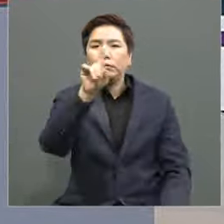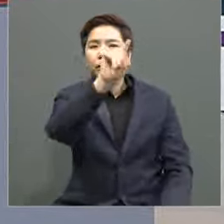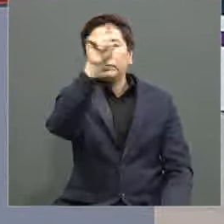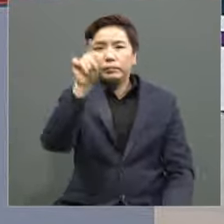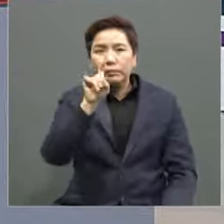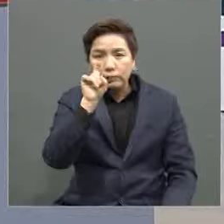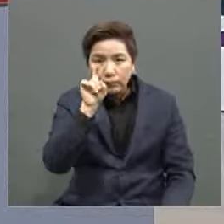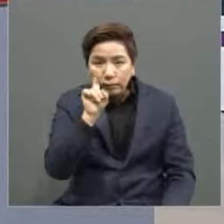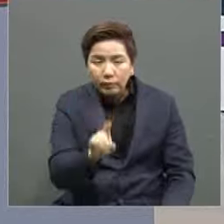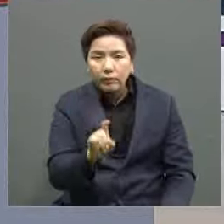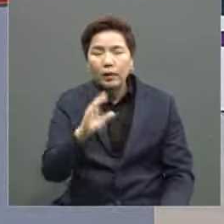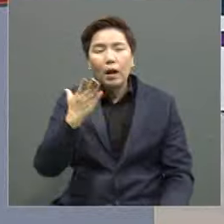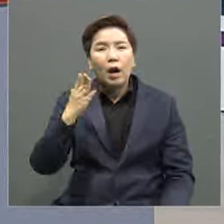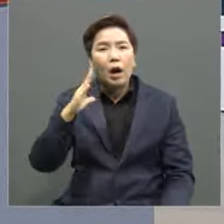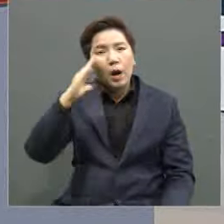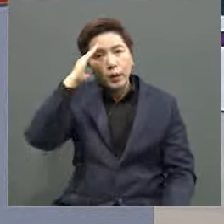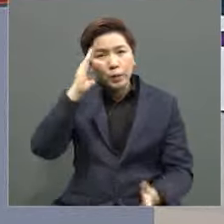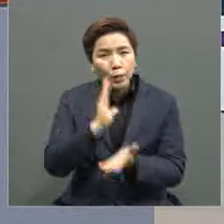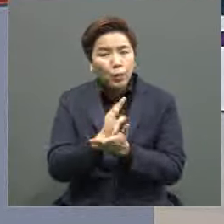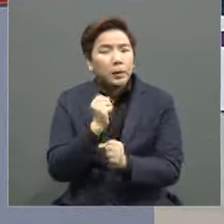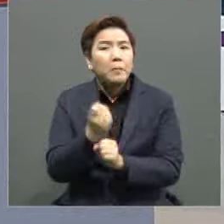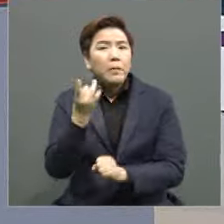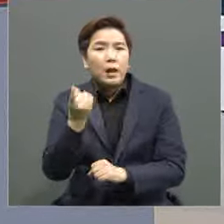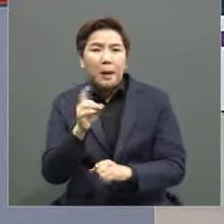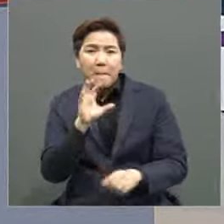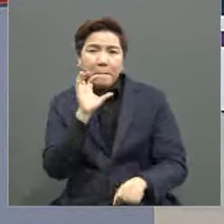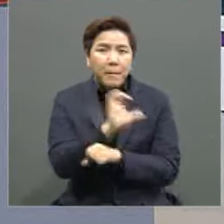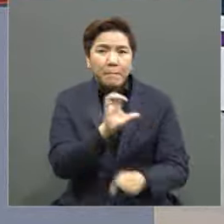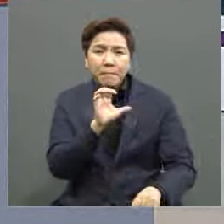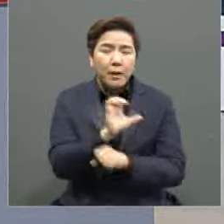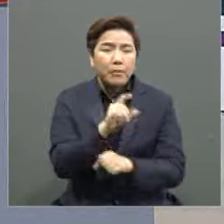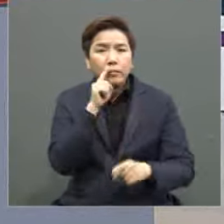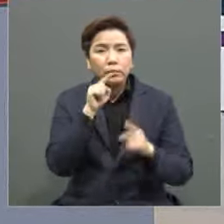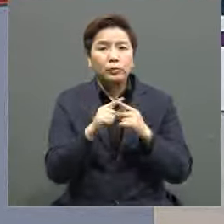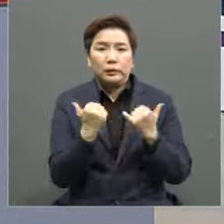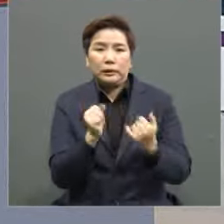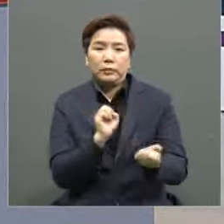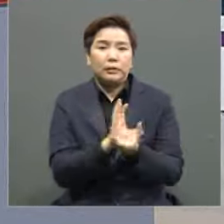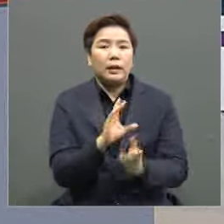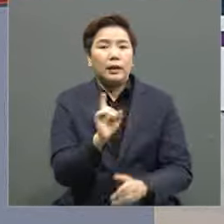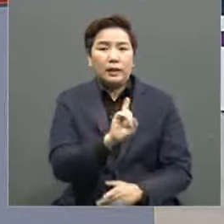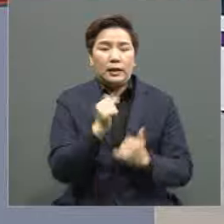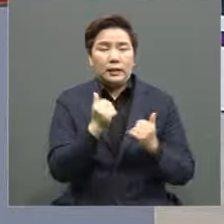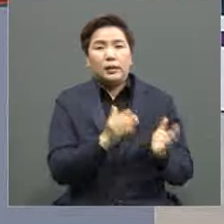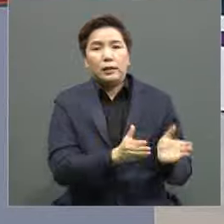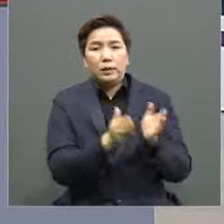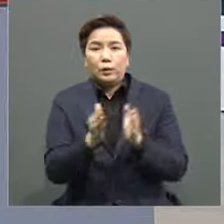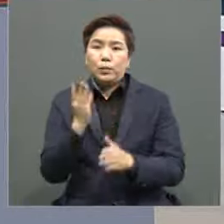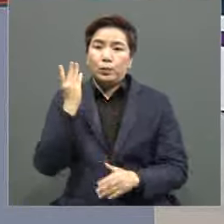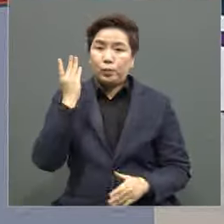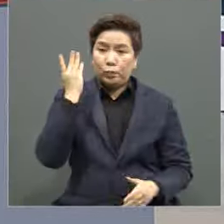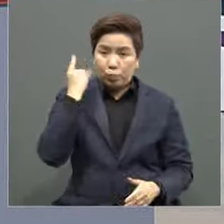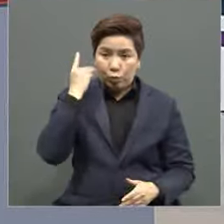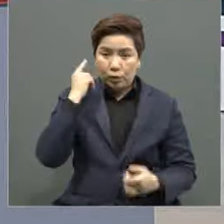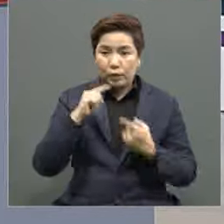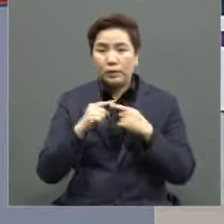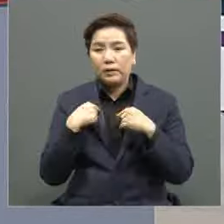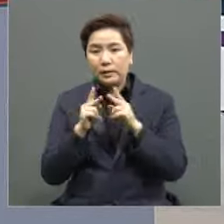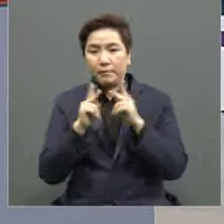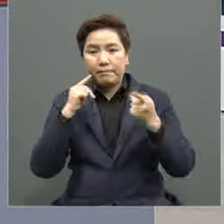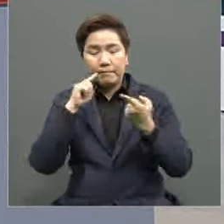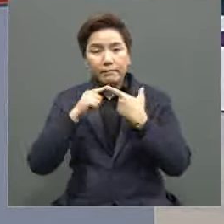ไปทำอะไรกับลุงเปี๊ยกไปบังคับไปอะไร คุมถุงดำแบบนี ้แล้วเมื่อวานเนี้ยนะครับก็มีการแถลงของคณะกรรมการตรวจสอบ